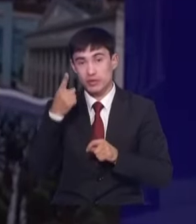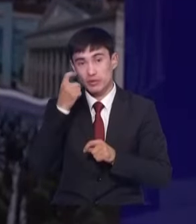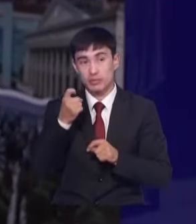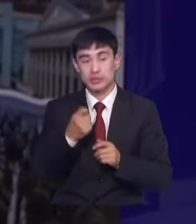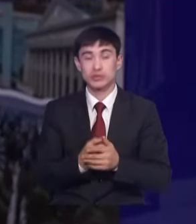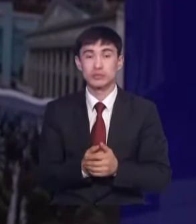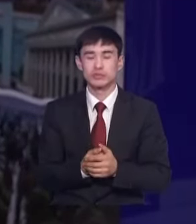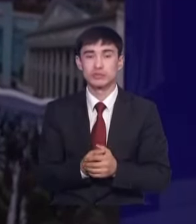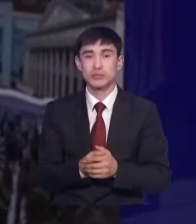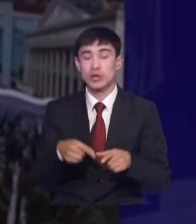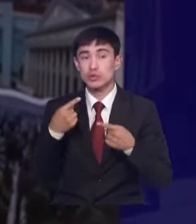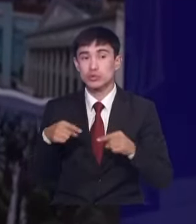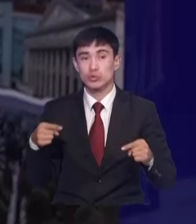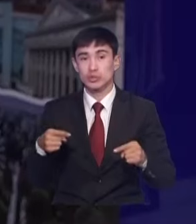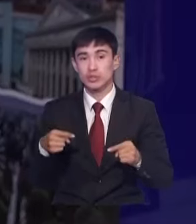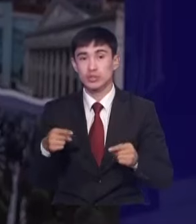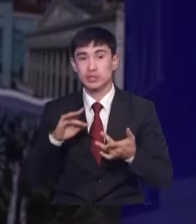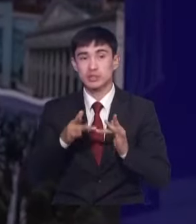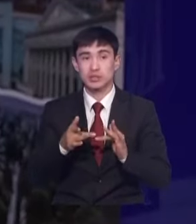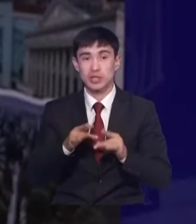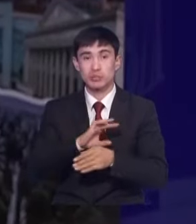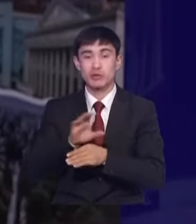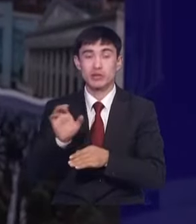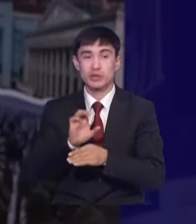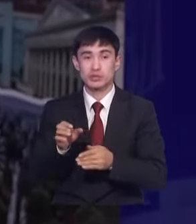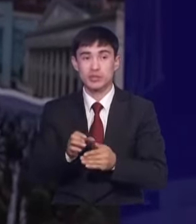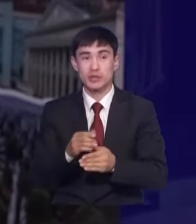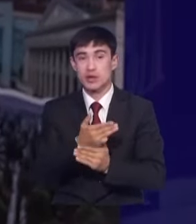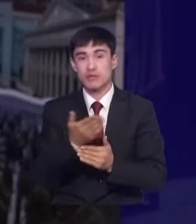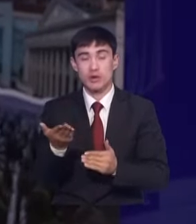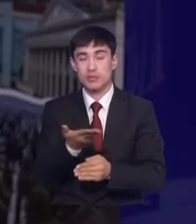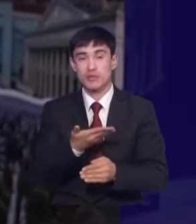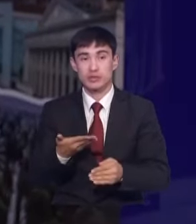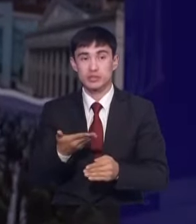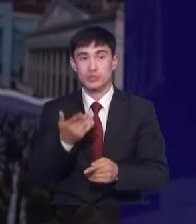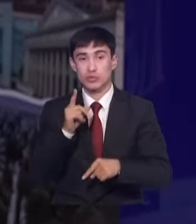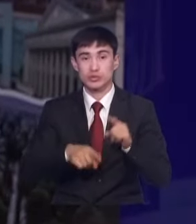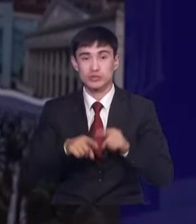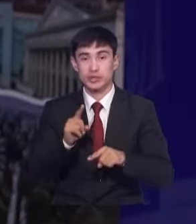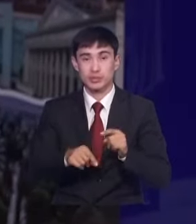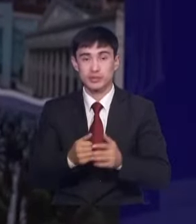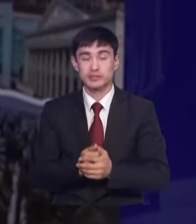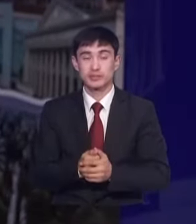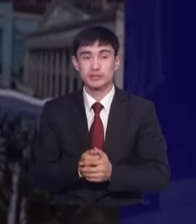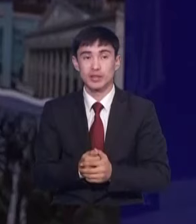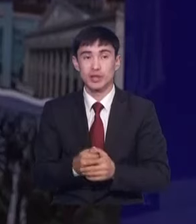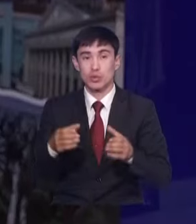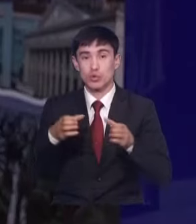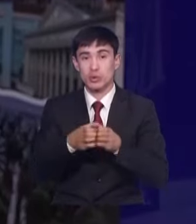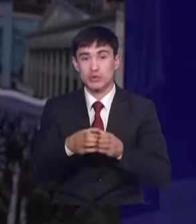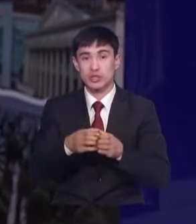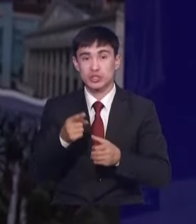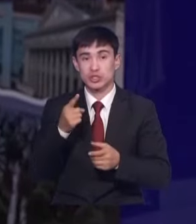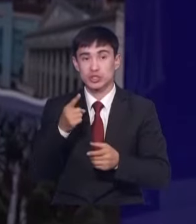а также другие же ссылки которые отправляются вами или же вашими родственниками в групповых